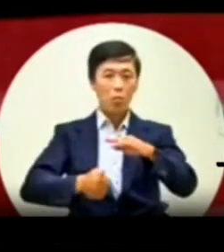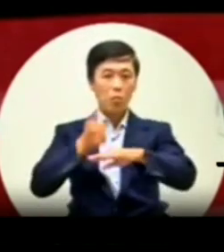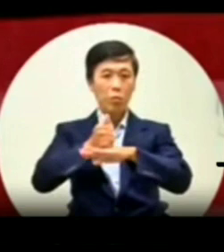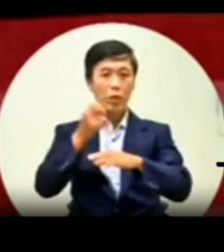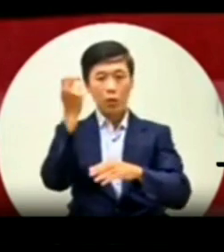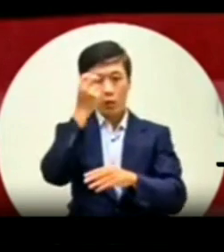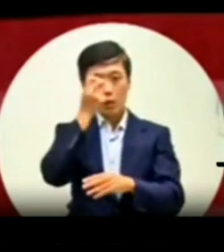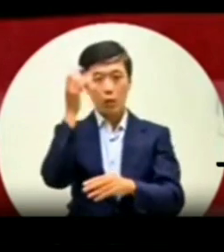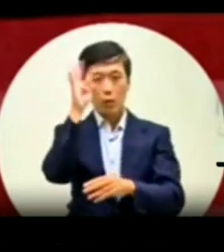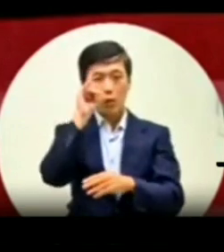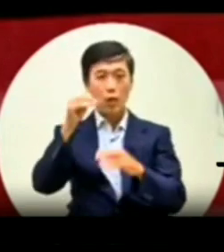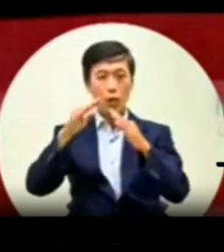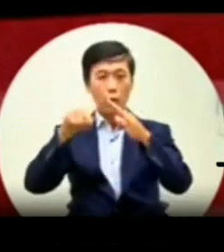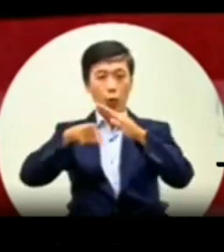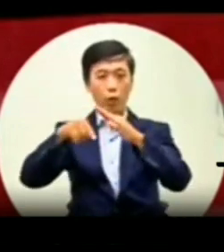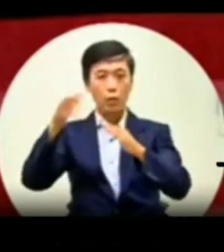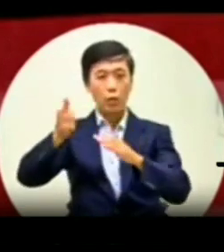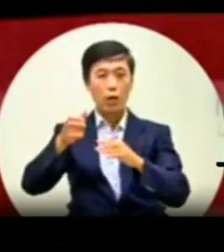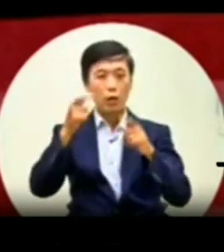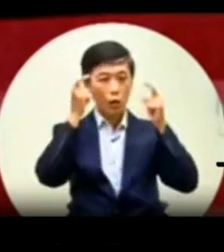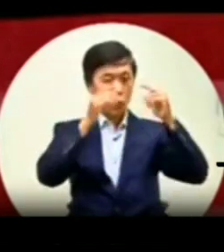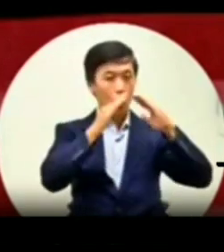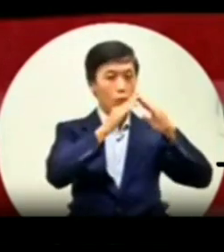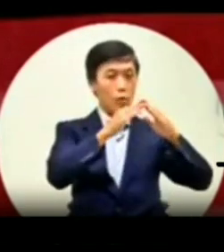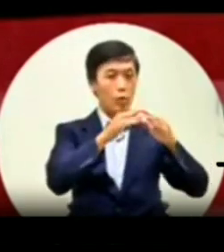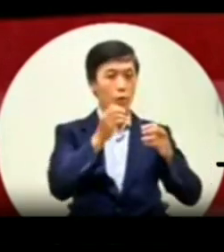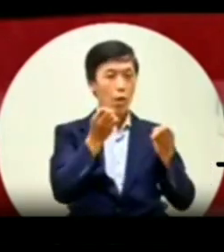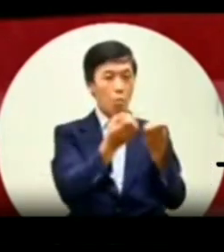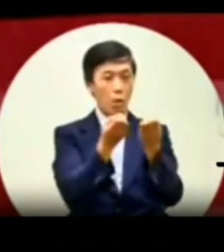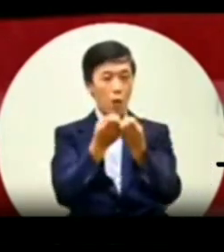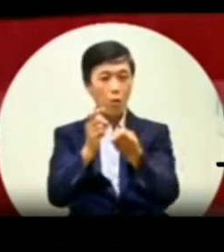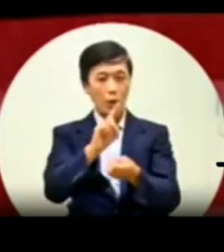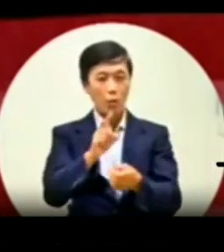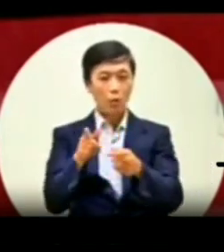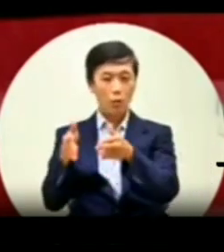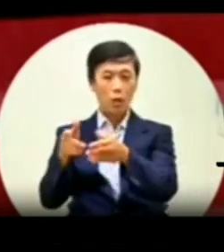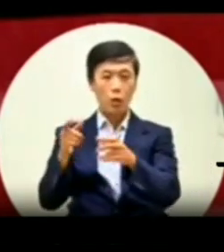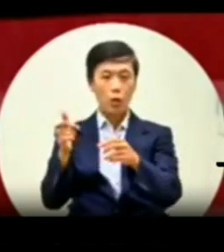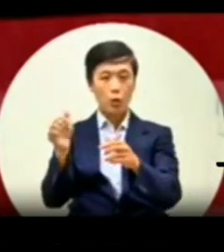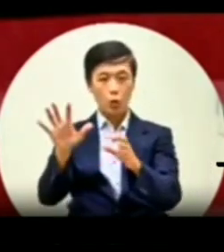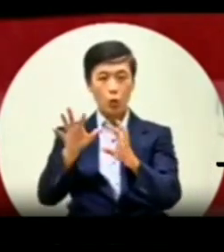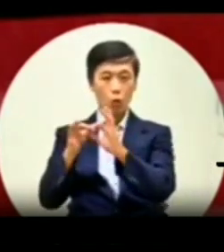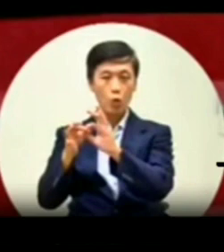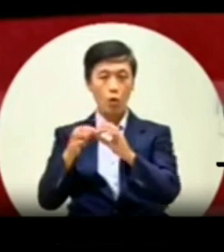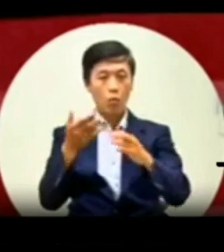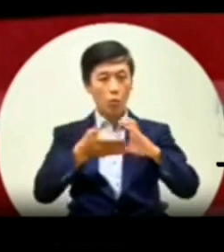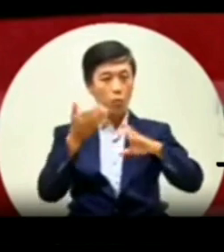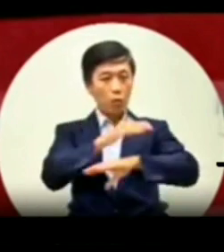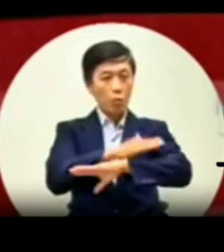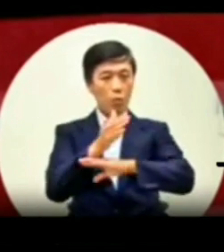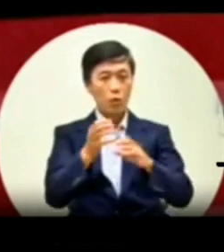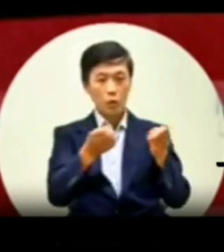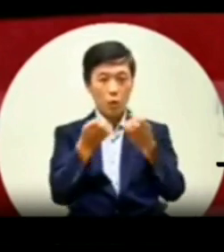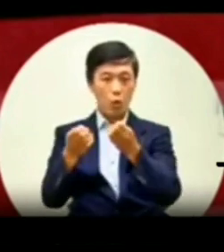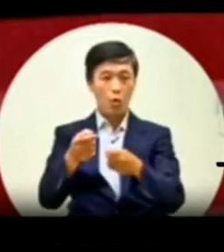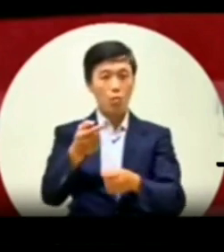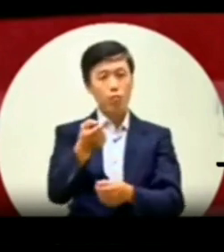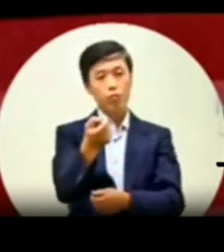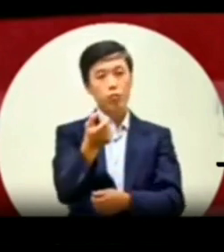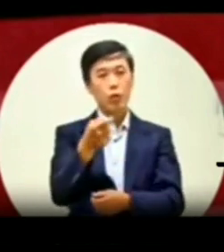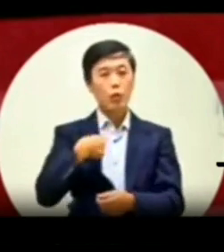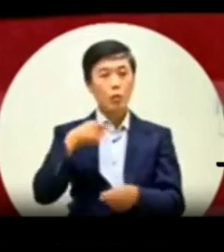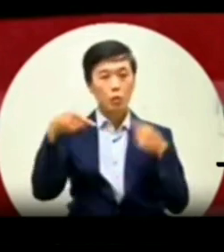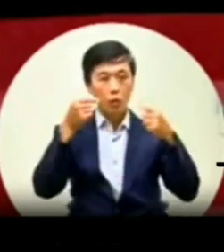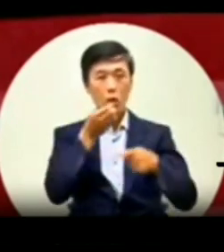是跟他相关的，似乎在媒体上面被讨论的机会还是很低很低。然后呢，我们常常挂在嘴边